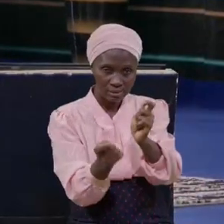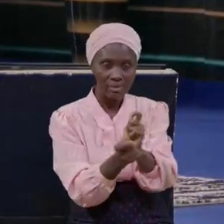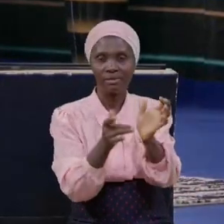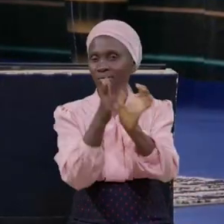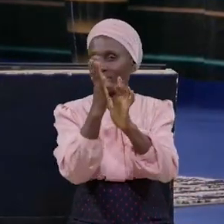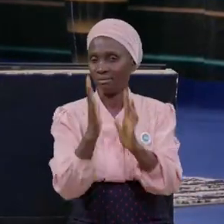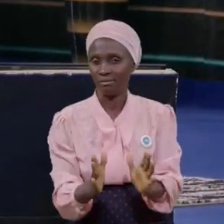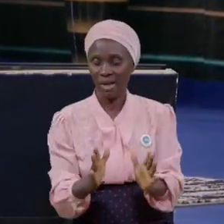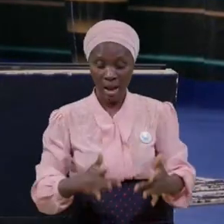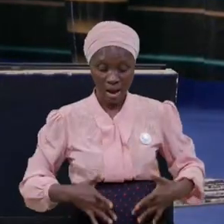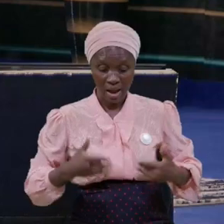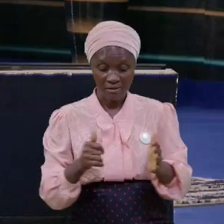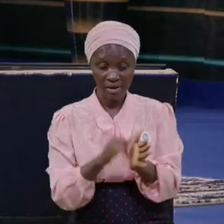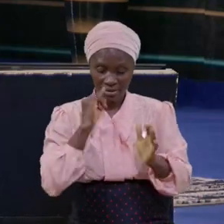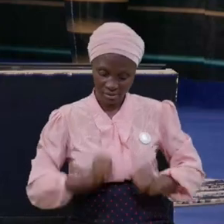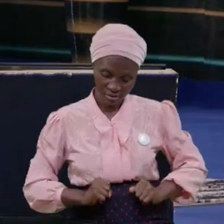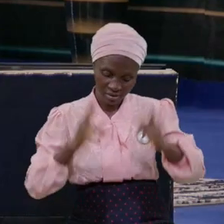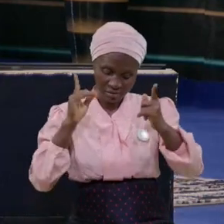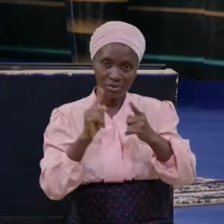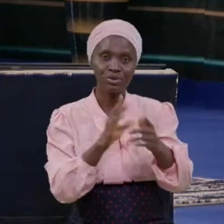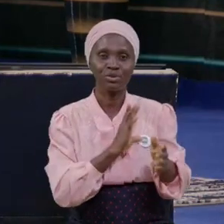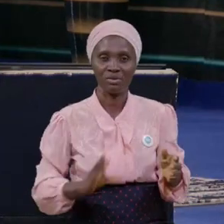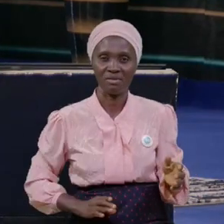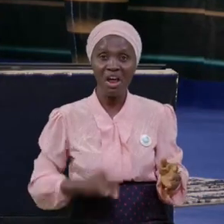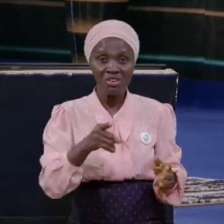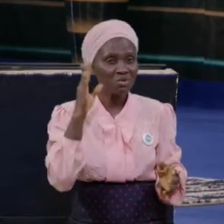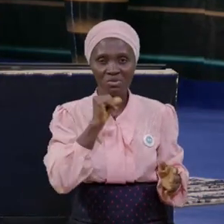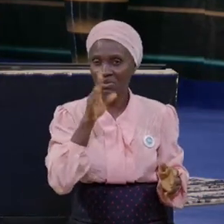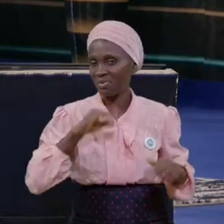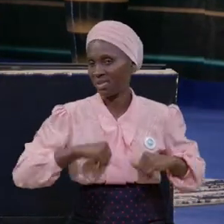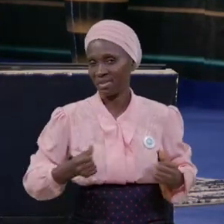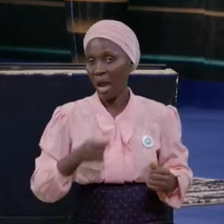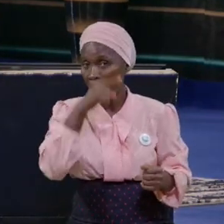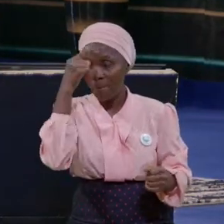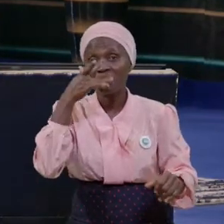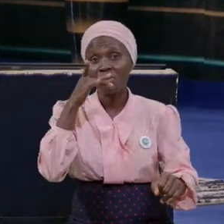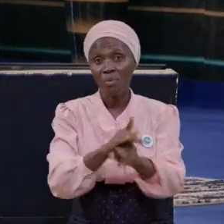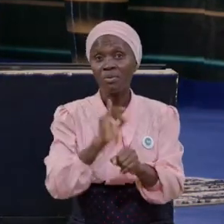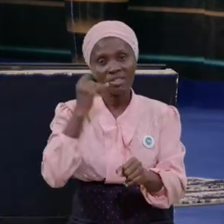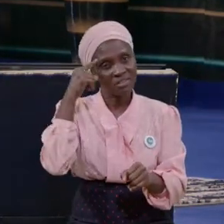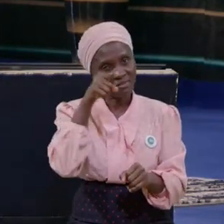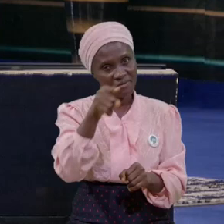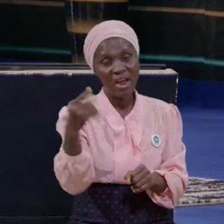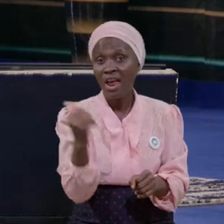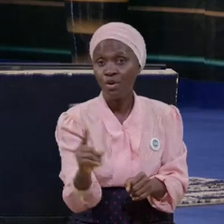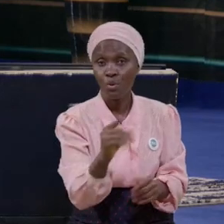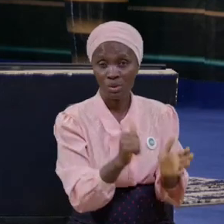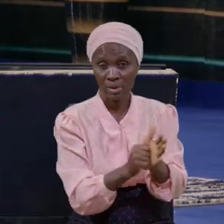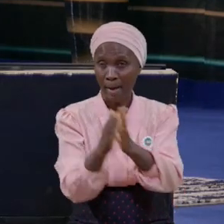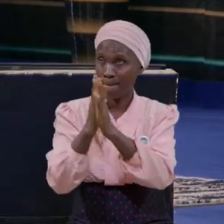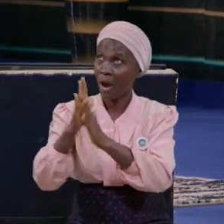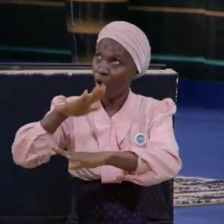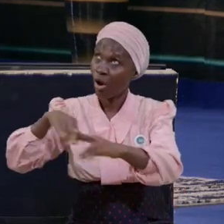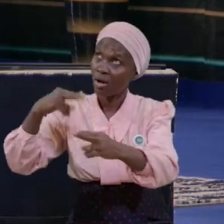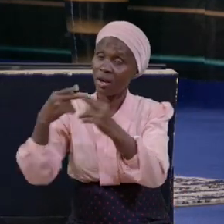est pour vous. Quiconque invoquera le nom du Seigneur sera sauvé. Ça c'est la promesse. La promesse est